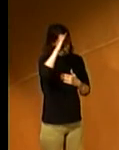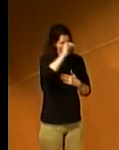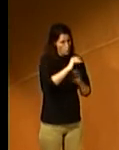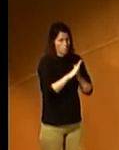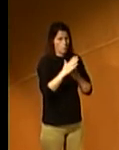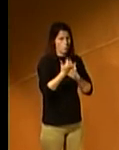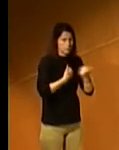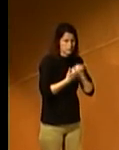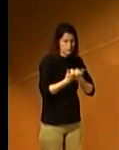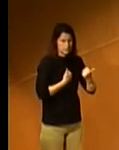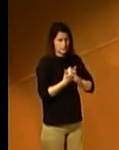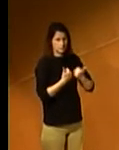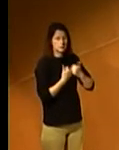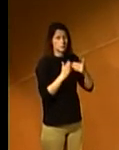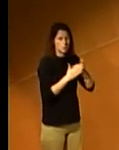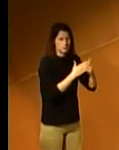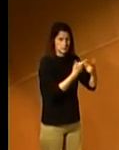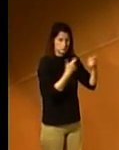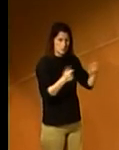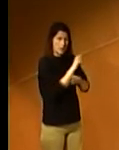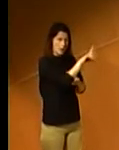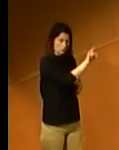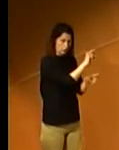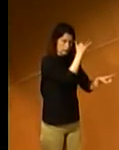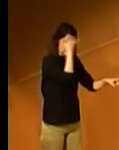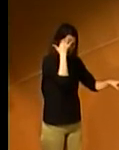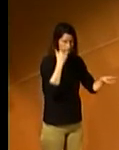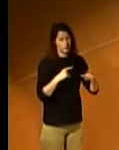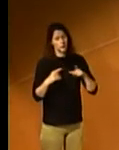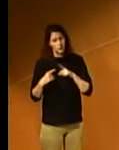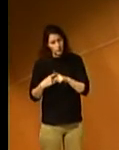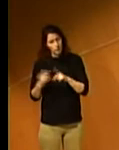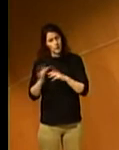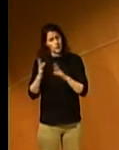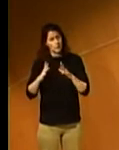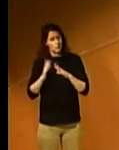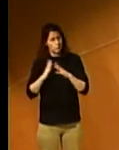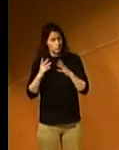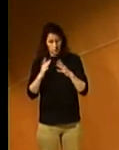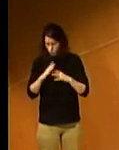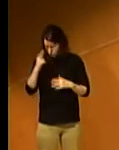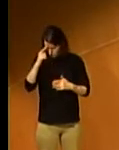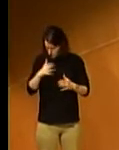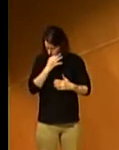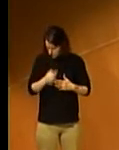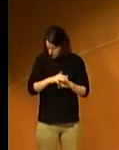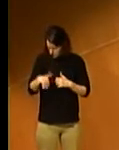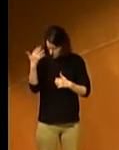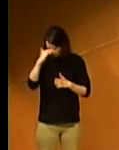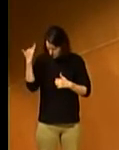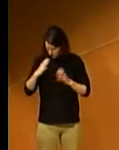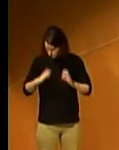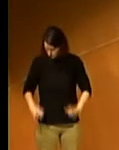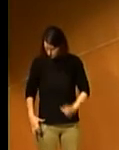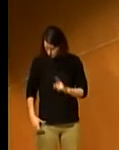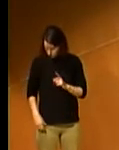locale. Et ensuite, donc, et 15 élèves du collège, je l'ai déjà dit, je pense. Et